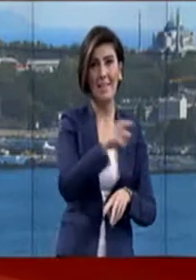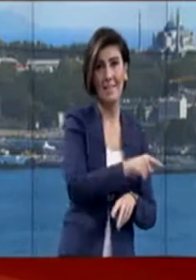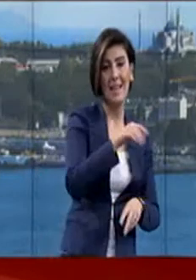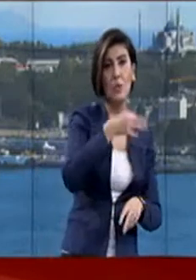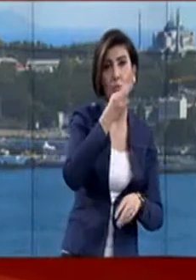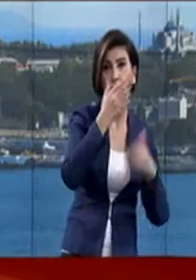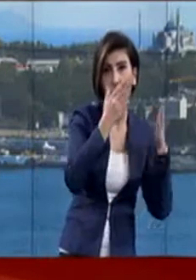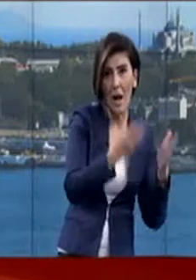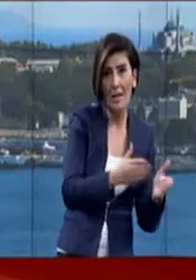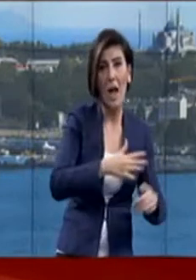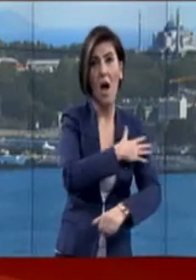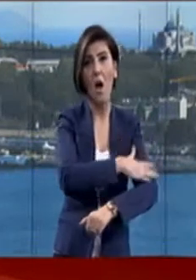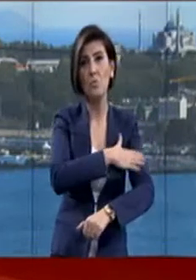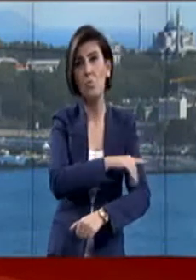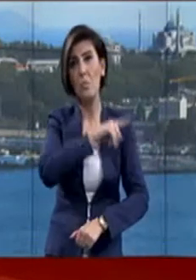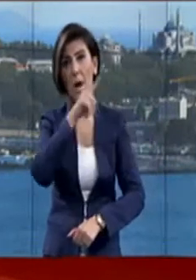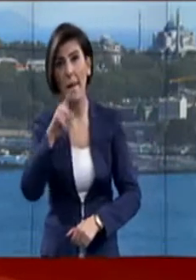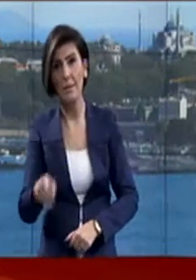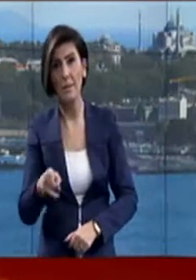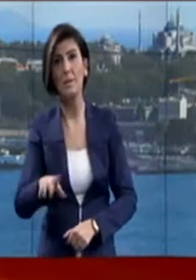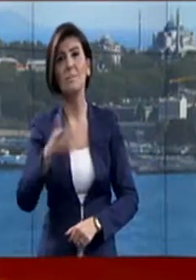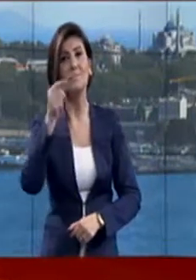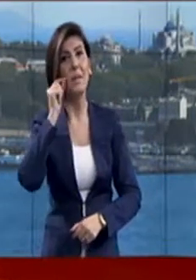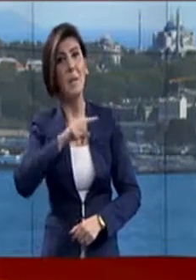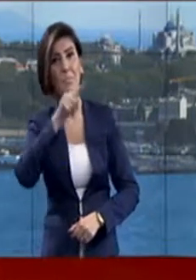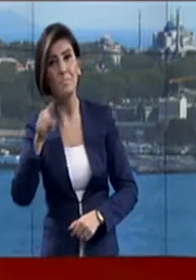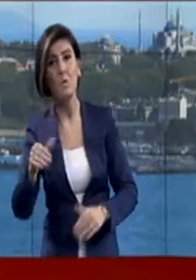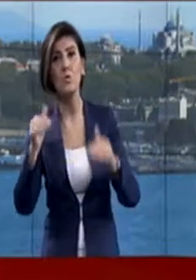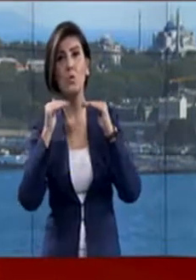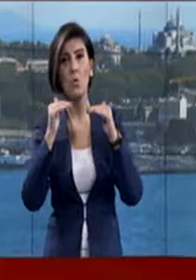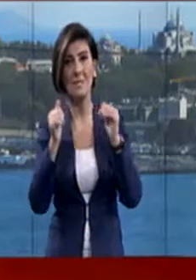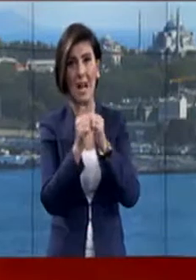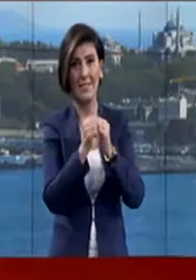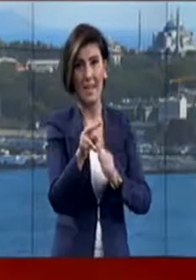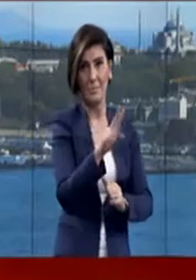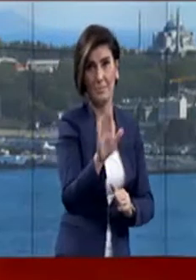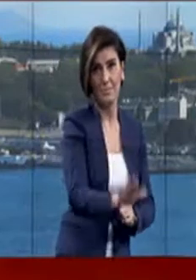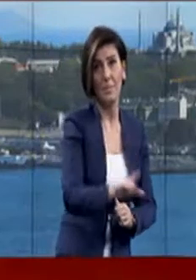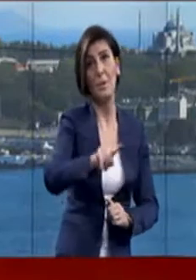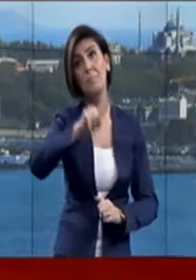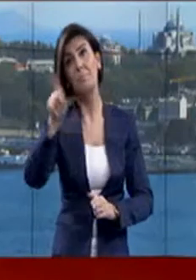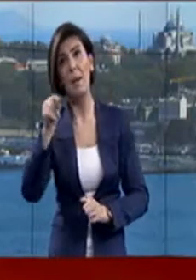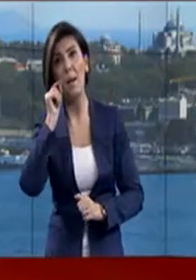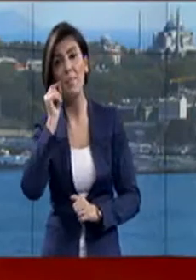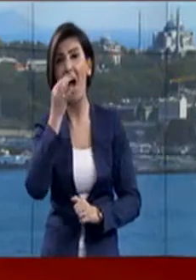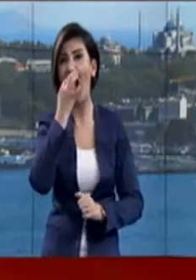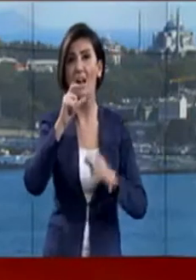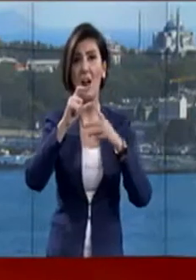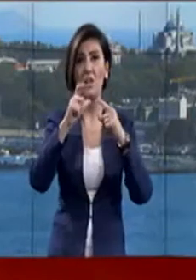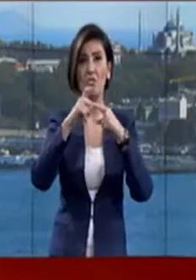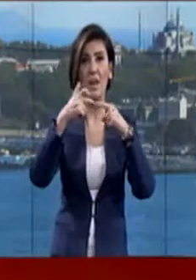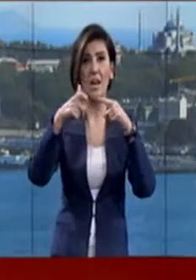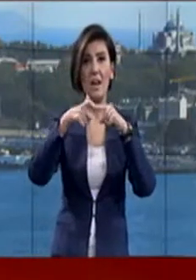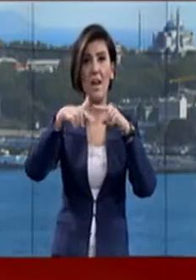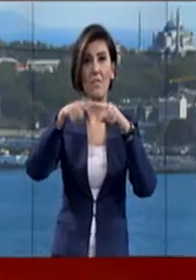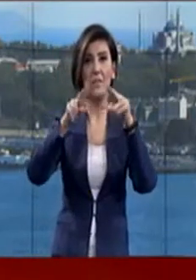Nusret Atmaca ve Uzman Çavuş Bekir Şimşek Yozgat'ta, Uzman Çavuş Sercan Burak Ankara'nın şerefli Koçhisar ilçesinde,